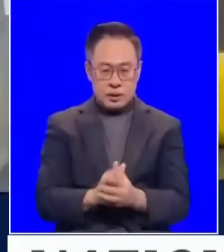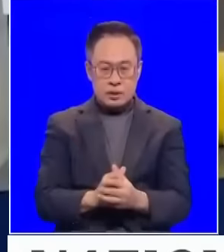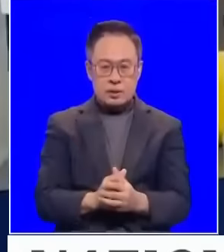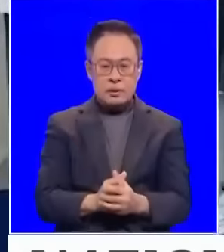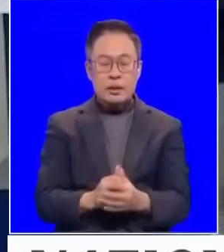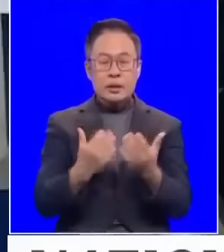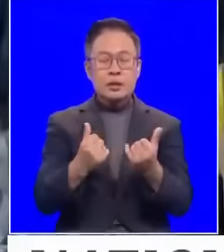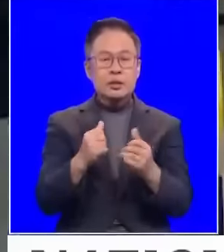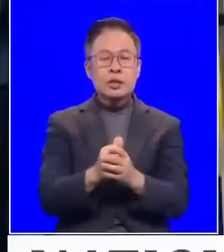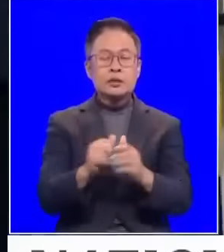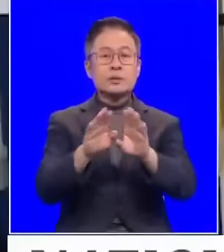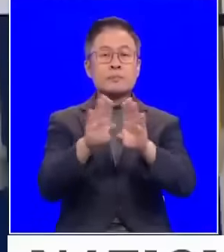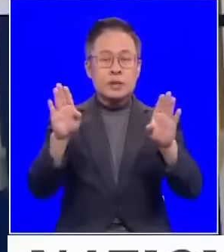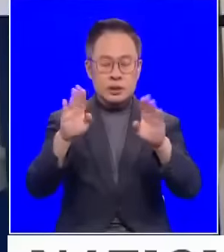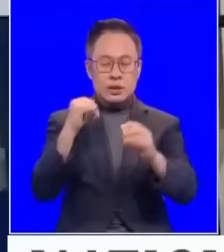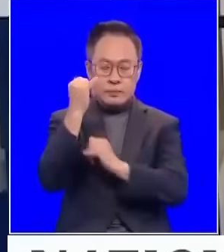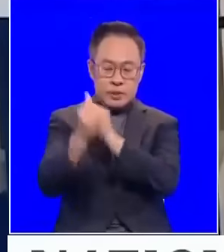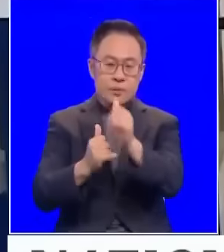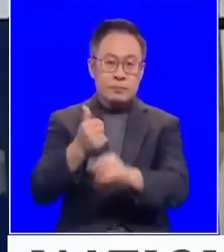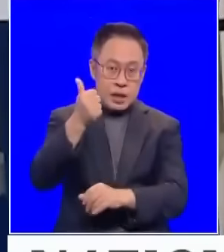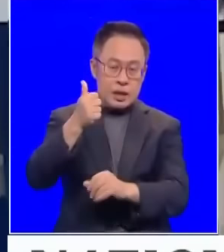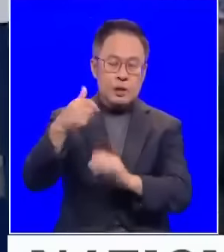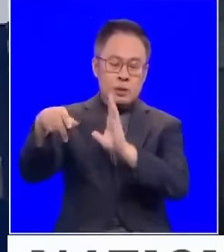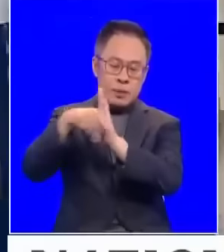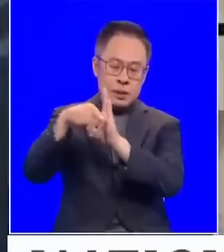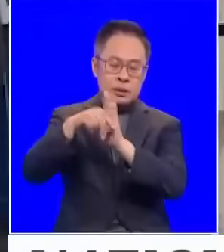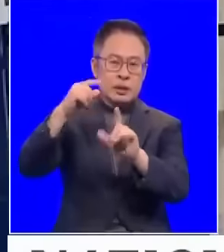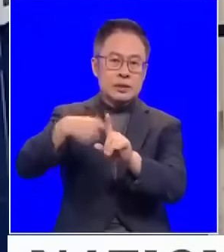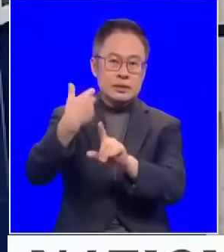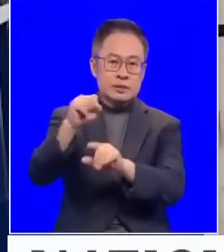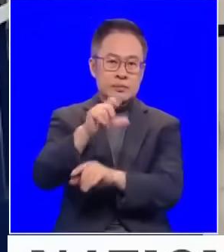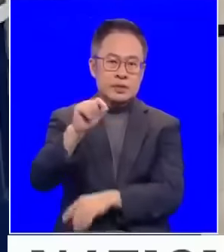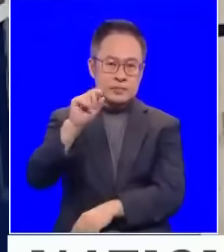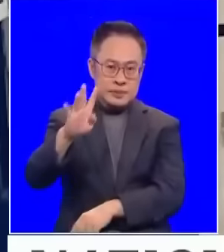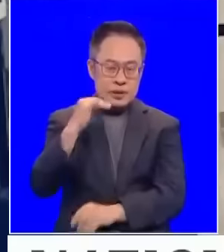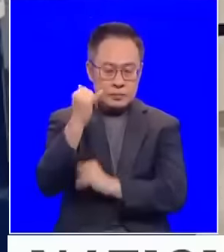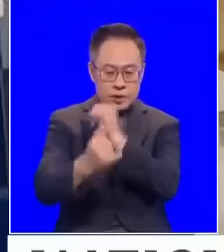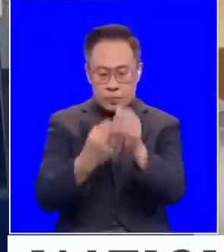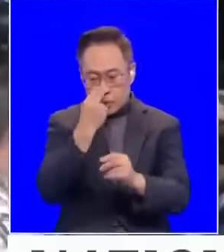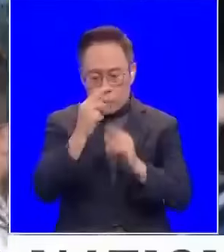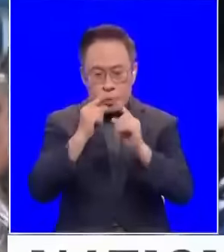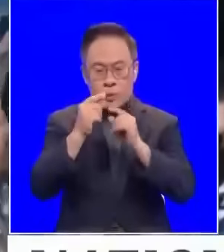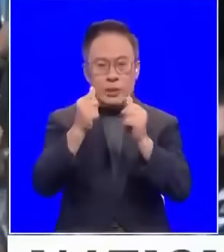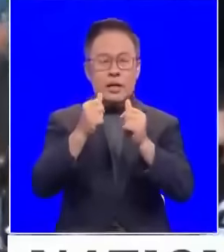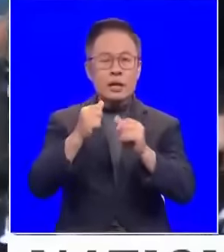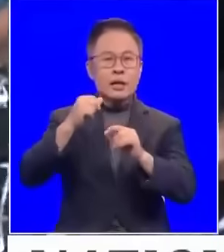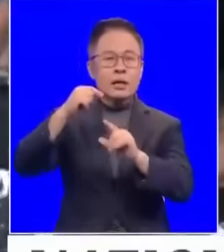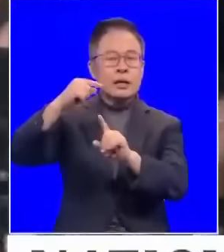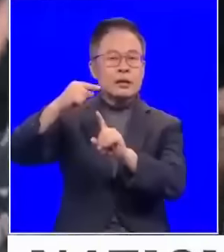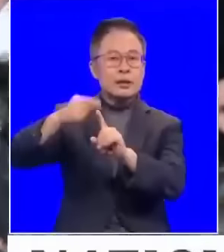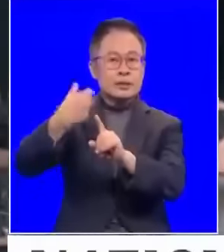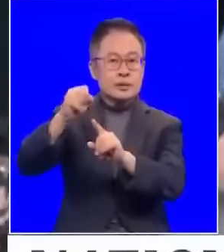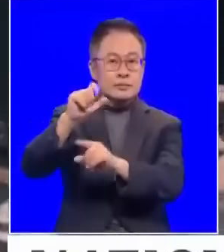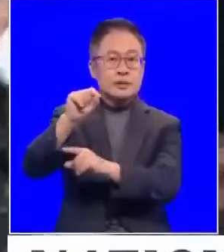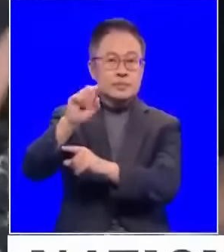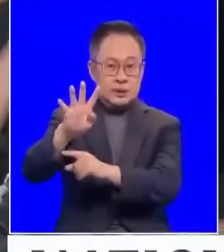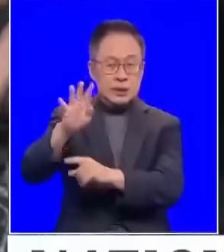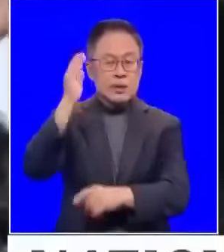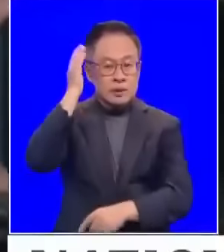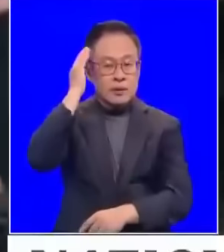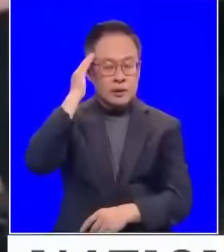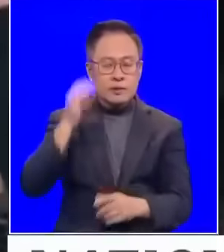ที่24ตุลาคมครับก็คือวันพฤหัสญาติสามารถเดินทางมาเยี่ยมได้นะครับหลังจากนี้ก็จะมี